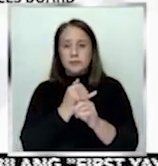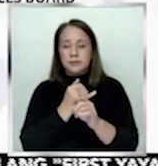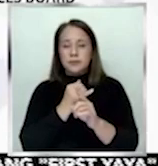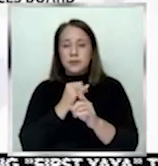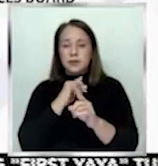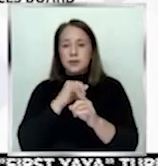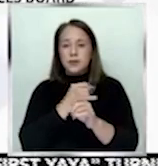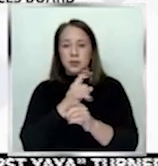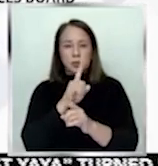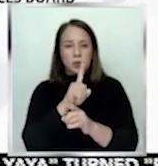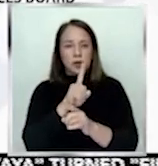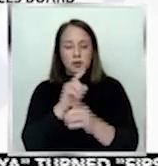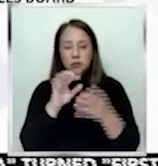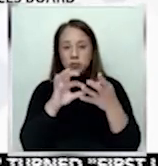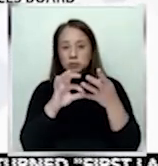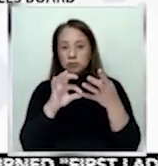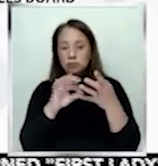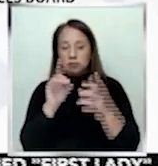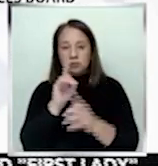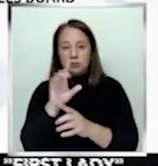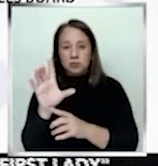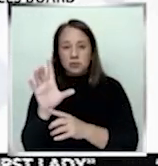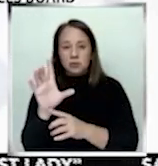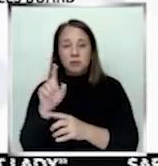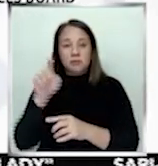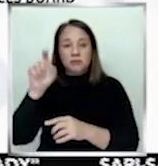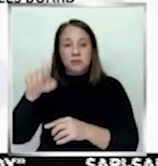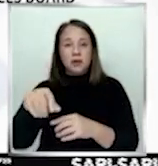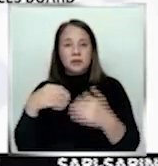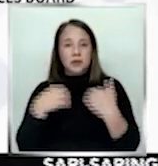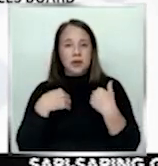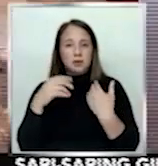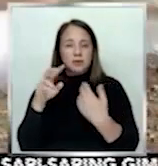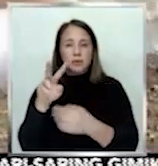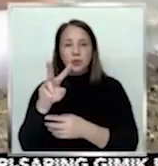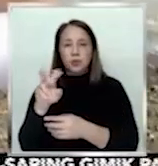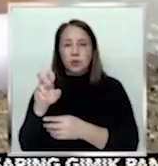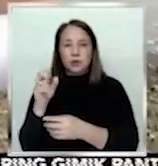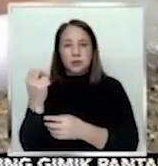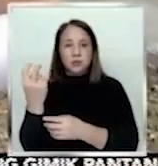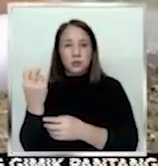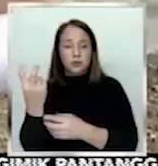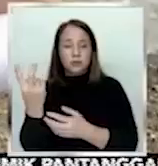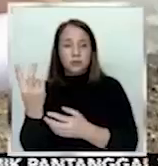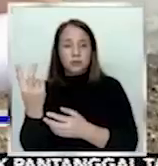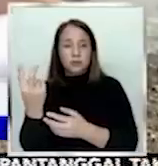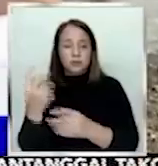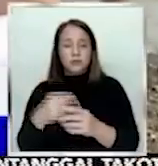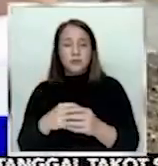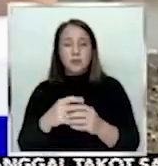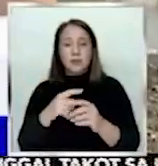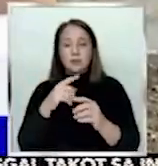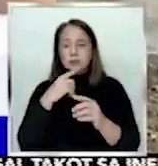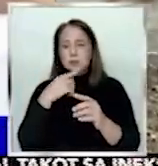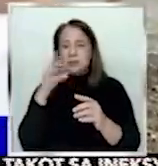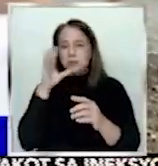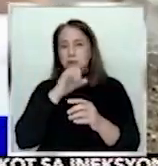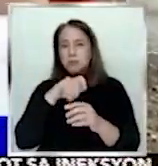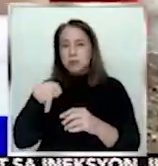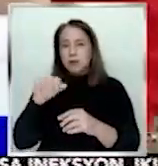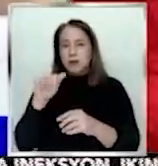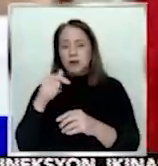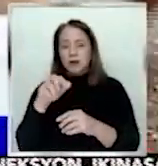or end ng December, supposedly dapat mga 212 yan. Sa tala ng pag-asa, nasa